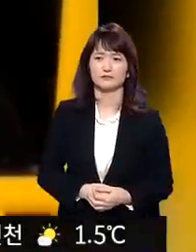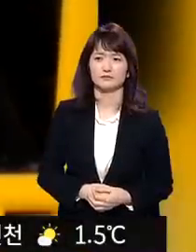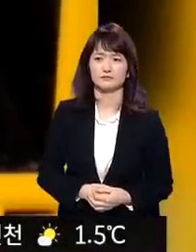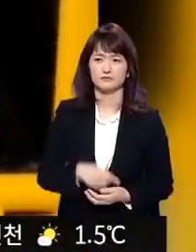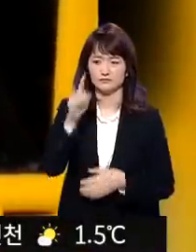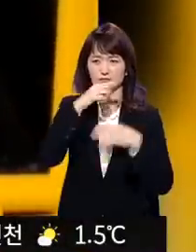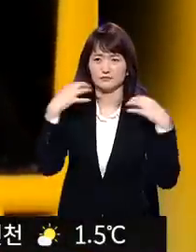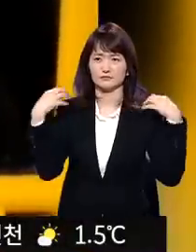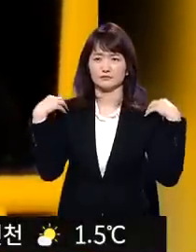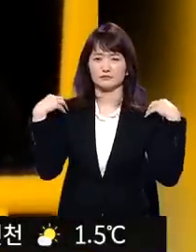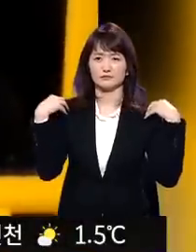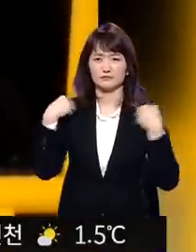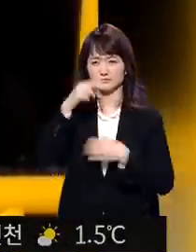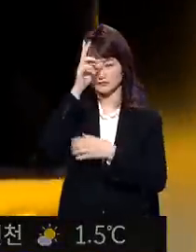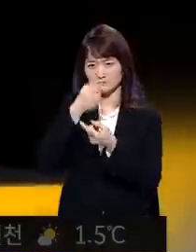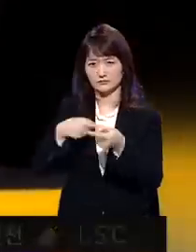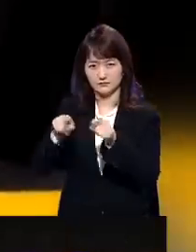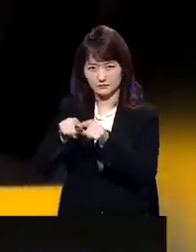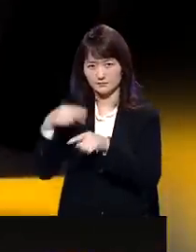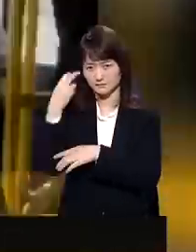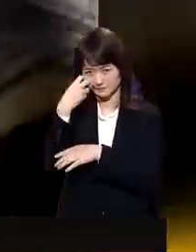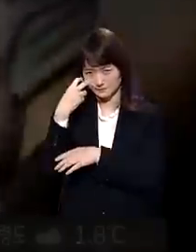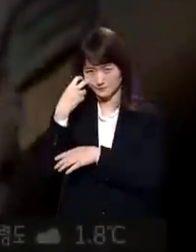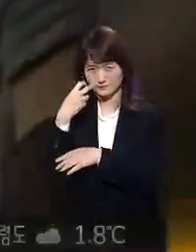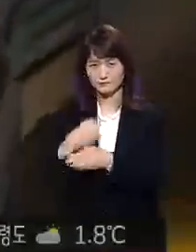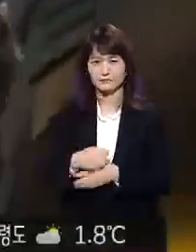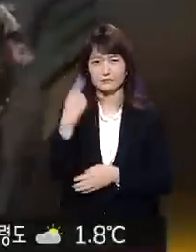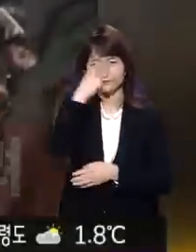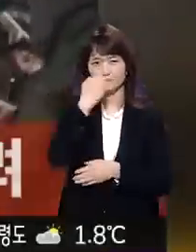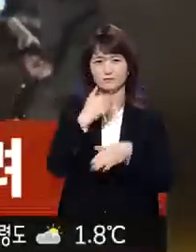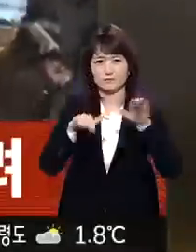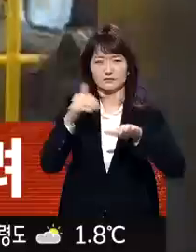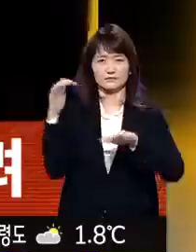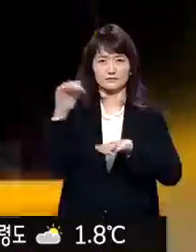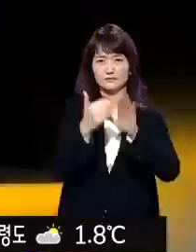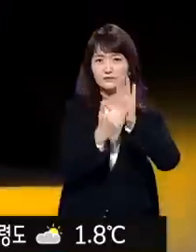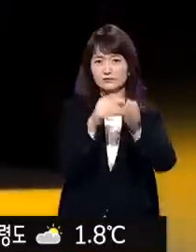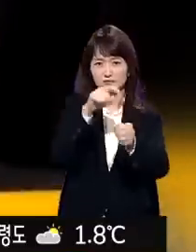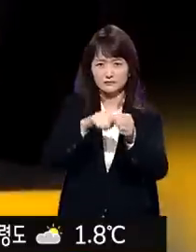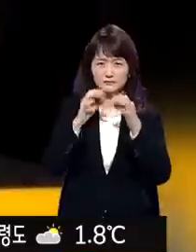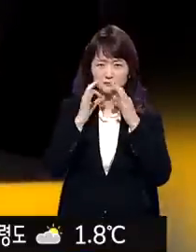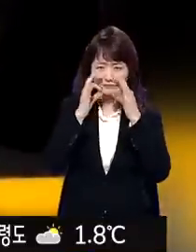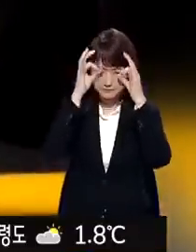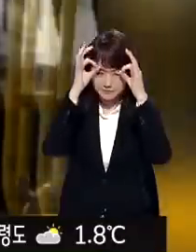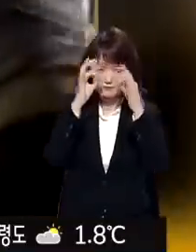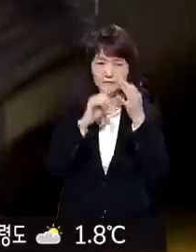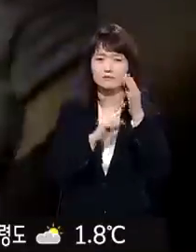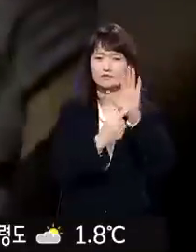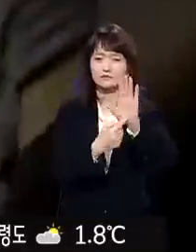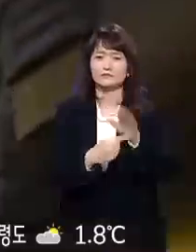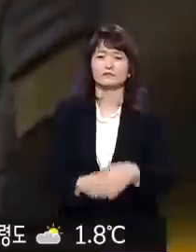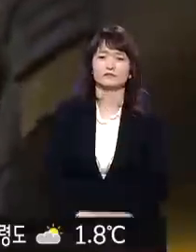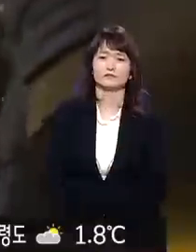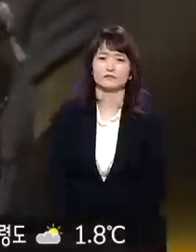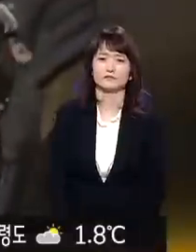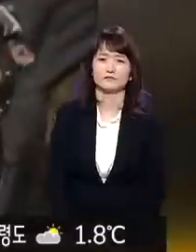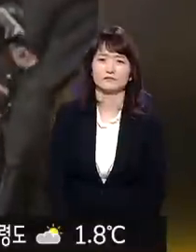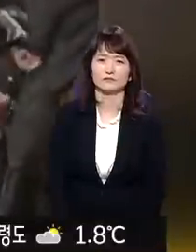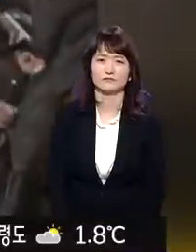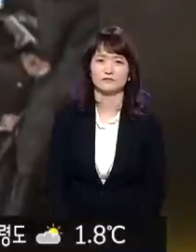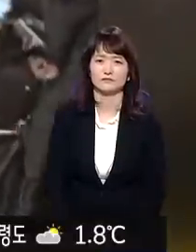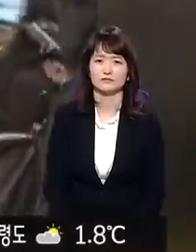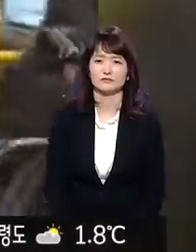당국은 경찰과 함께 이번 사건을 조사 중이고요. 인종차별적 공격을 막기 위해서 최선을 다하고 있다고 밝혔습니다. 아유, 진짜 왜 저러고